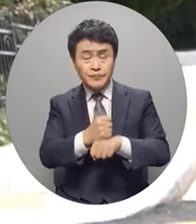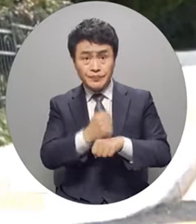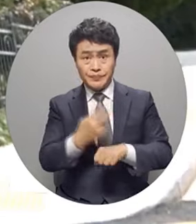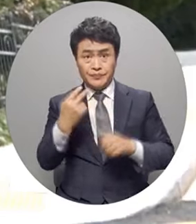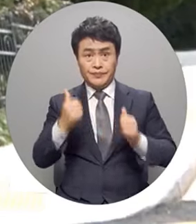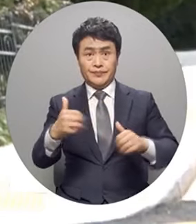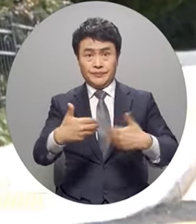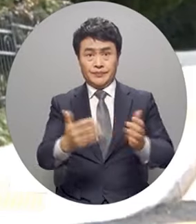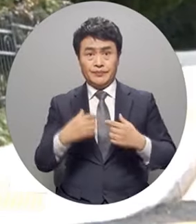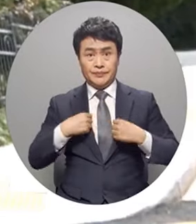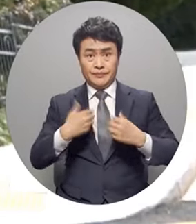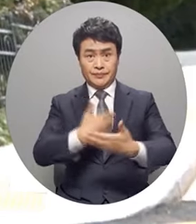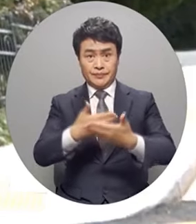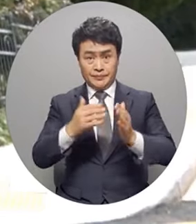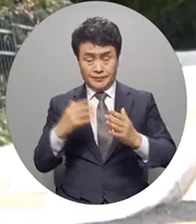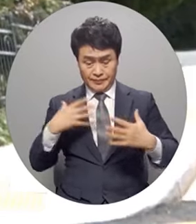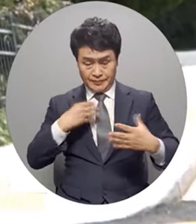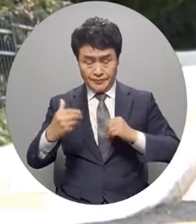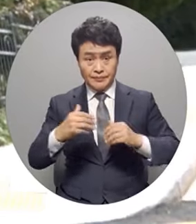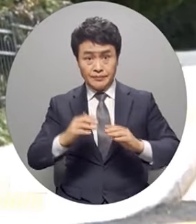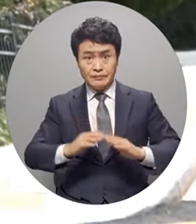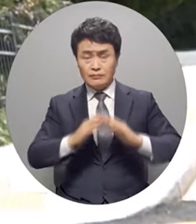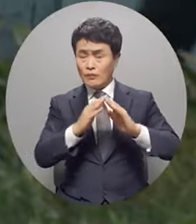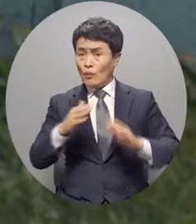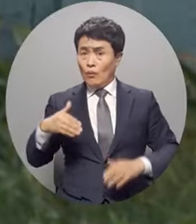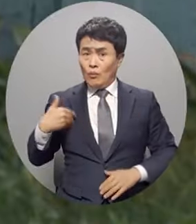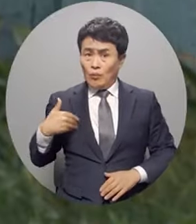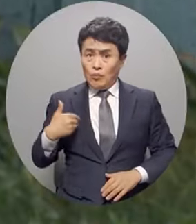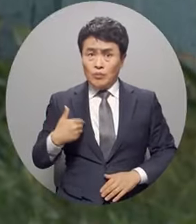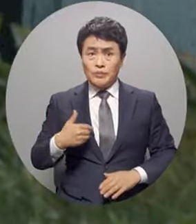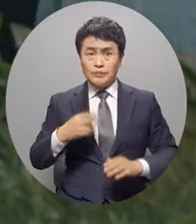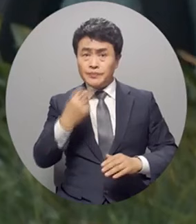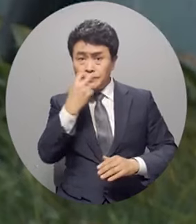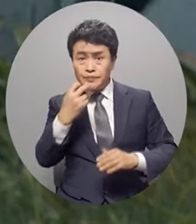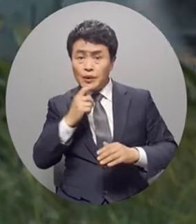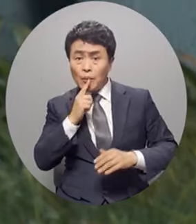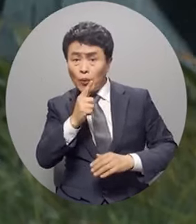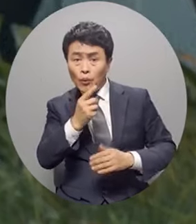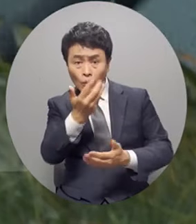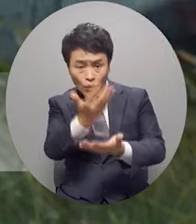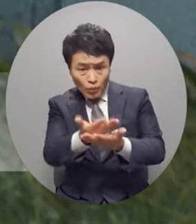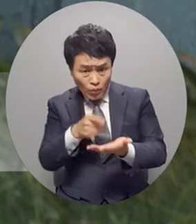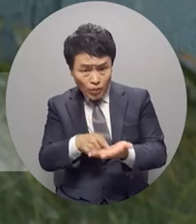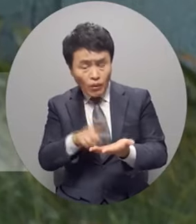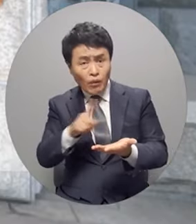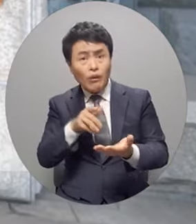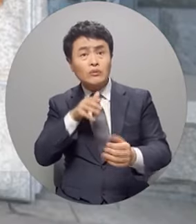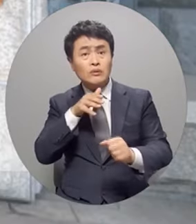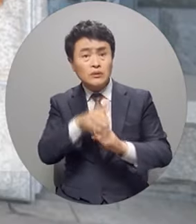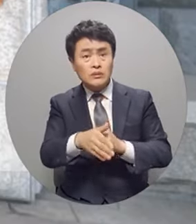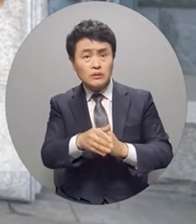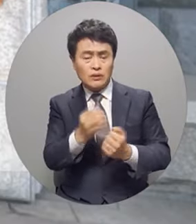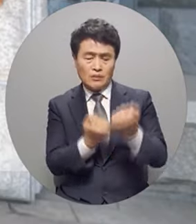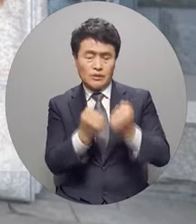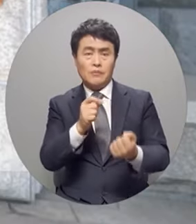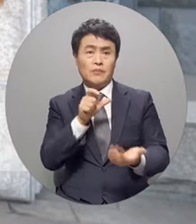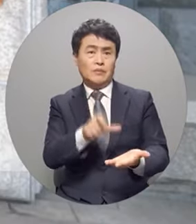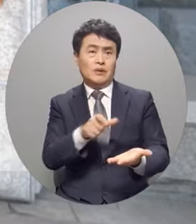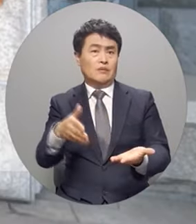감사원은 드레스룸과 사우나 증축 사실을 몰랐을까? 감사 보고서 어디에도 어떤 시설이었는지 설명이